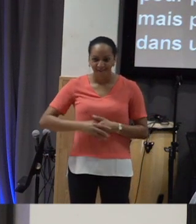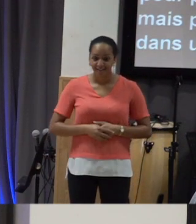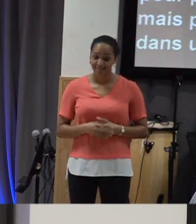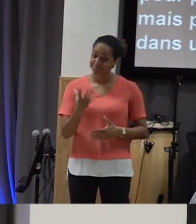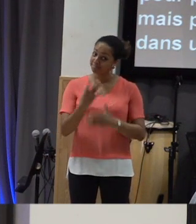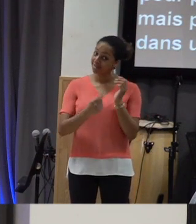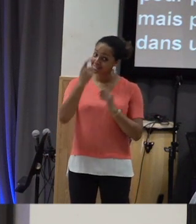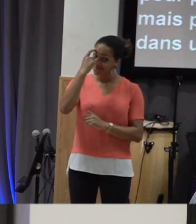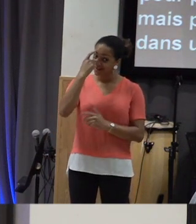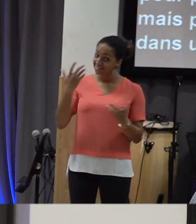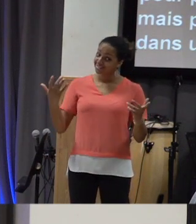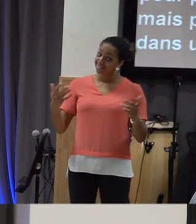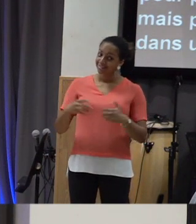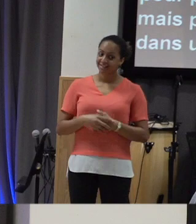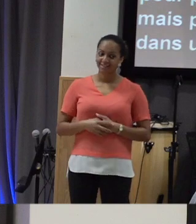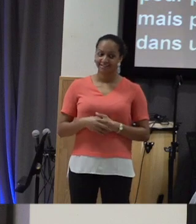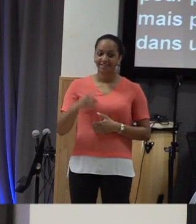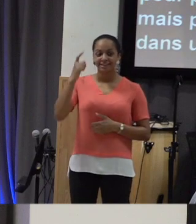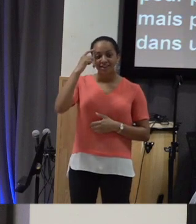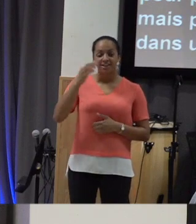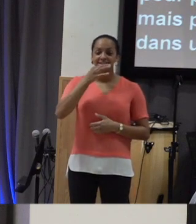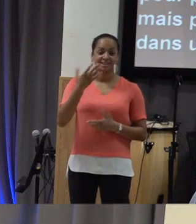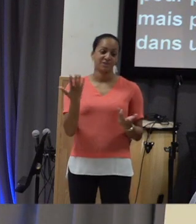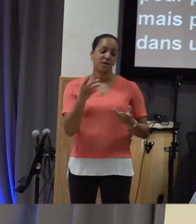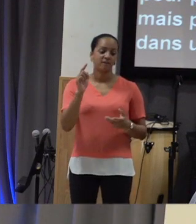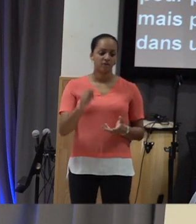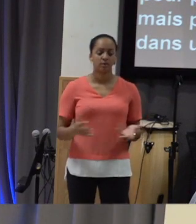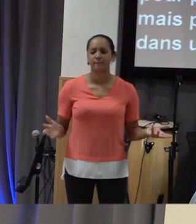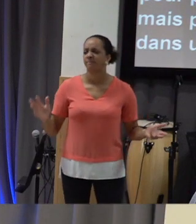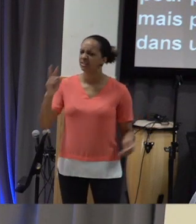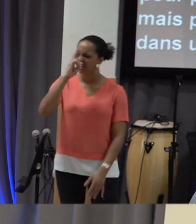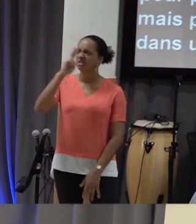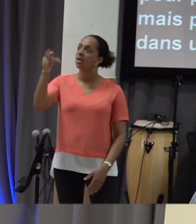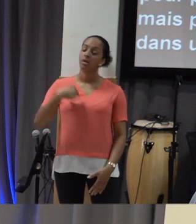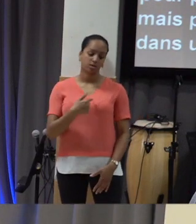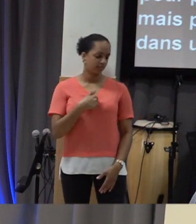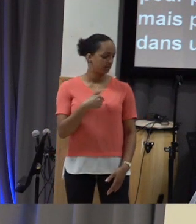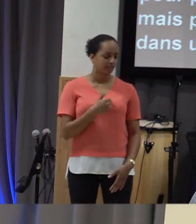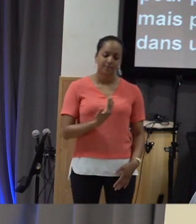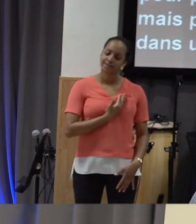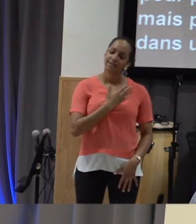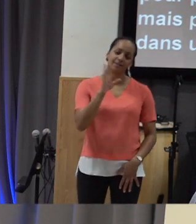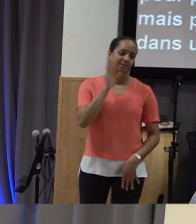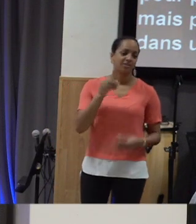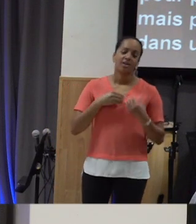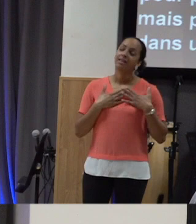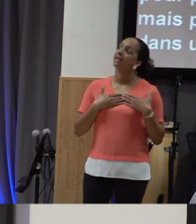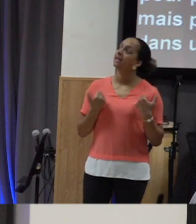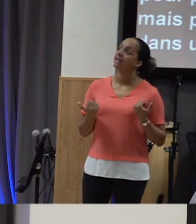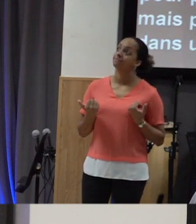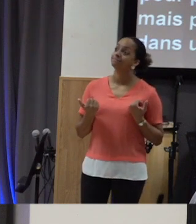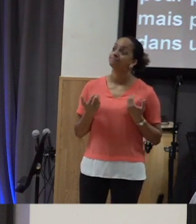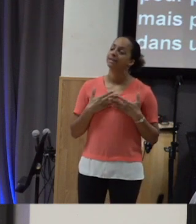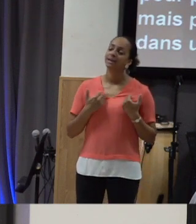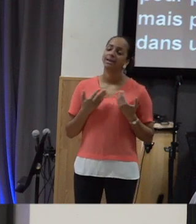de sagesse. La sagesse voudrait dire, Seigneur, ok, là je suis blessé, premièrement, guéris-moi. Et ensuite, donne-moi de l'amour pour cette personne, parce que c'est une